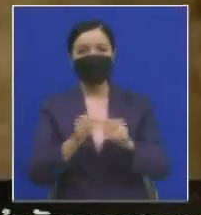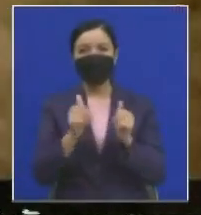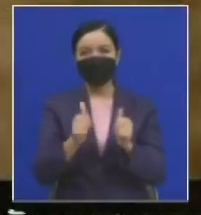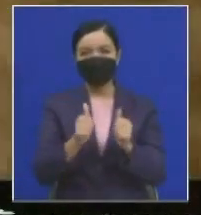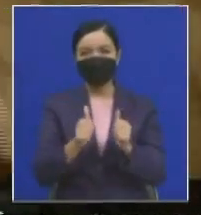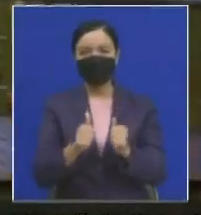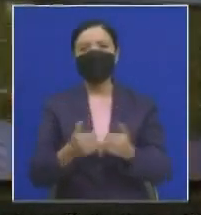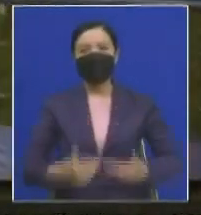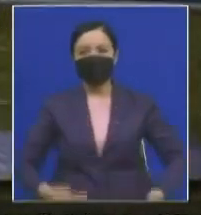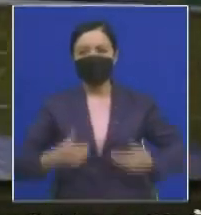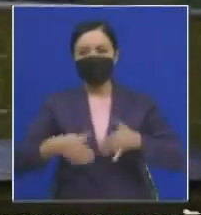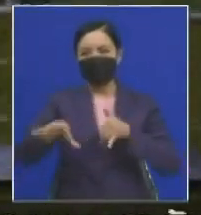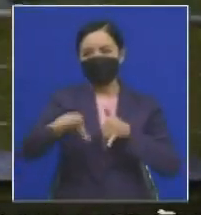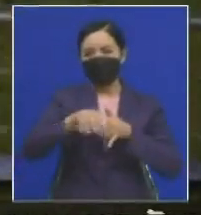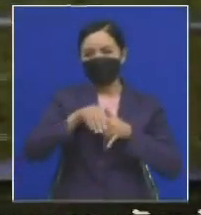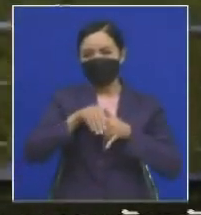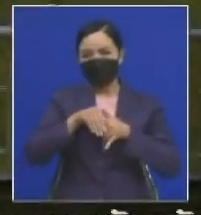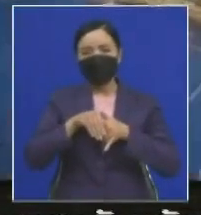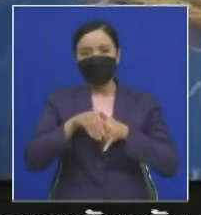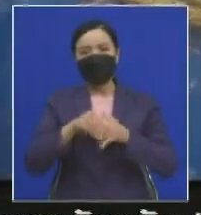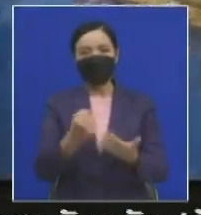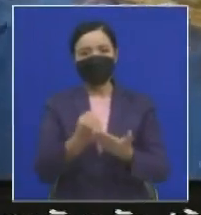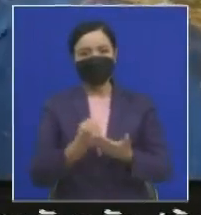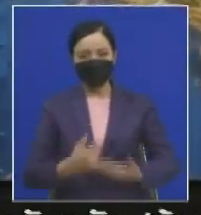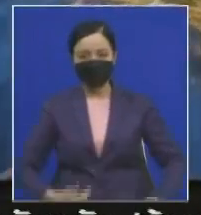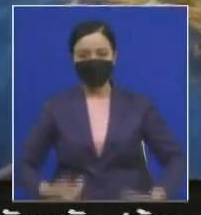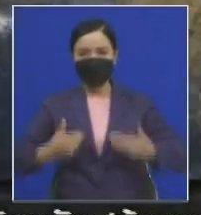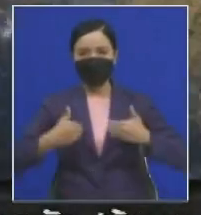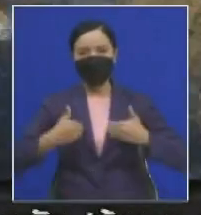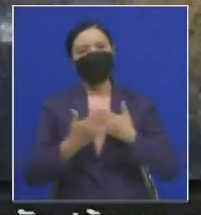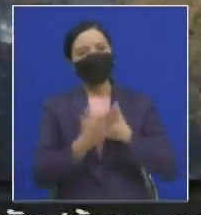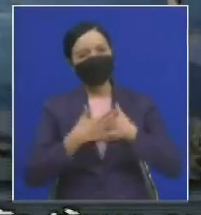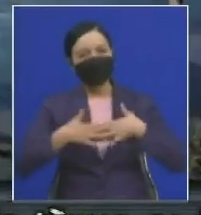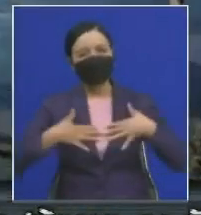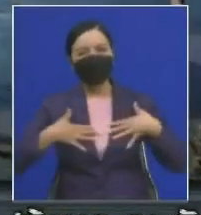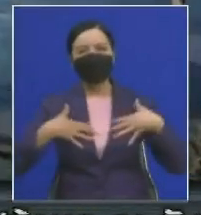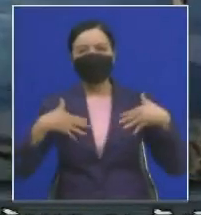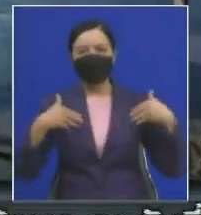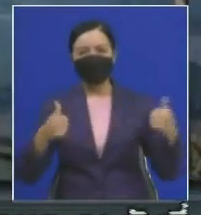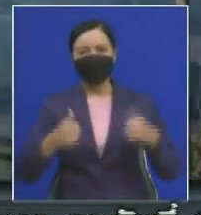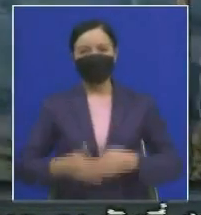เพราะกลางสัพสชีวิต จะทำให้ชีวิตสัมพัสความสุด